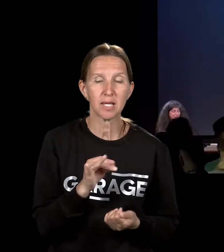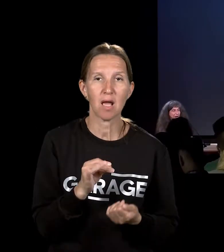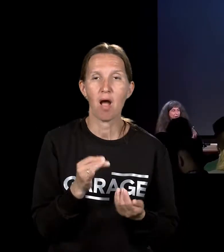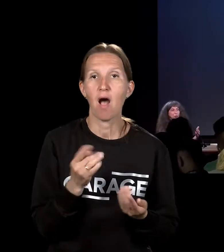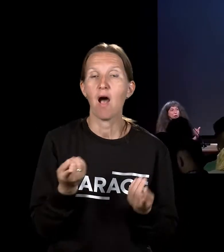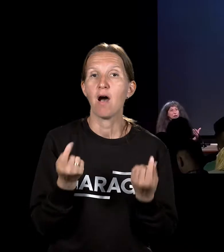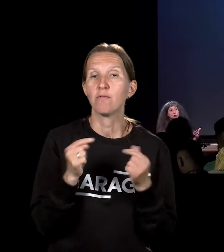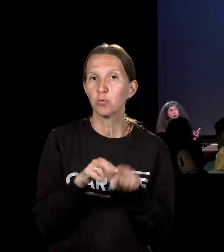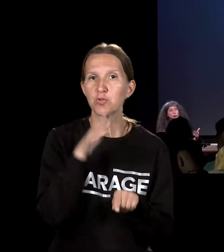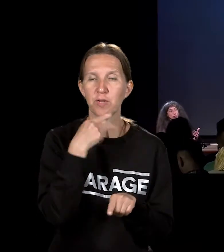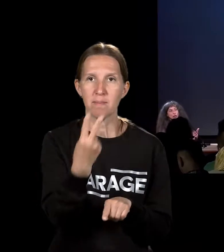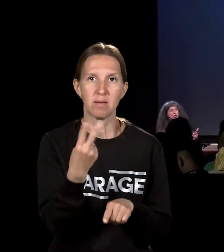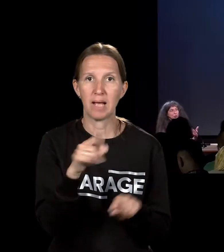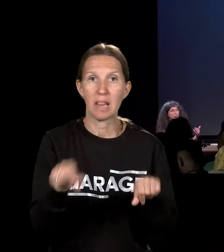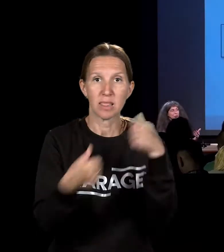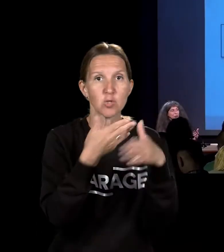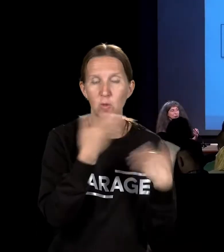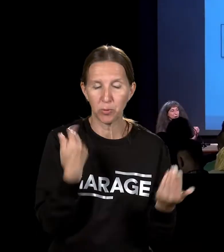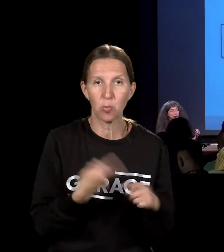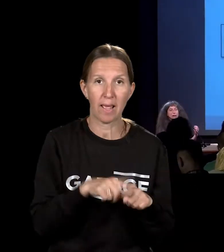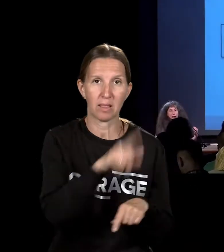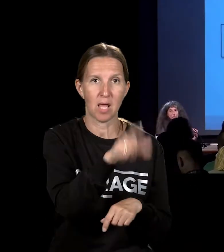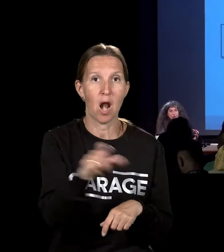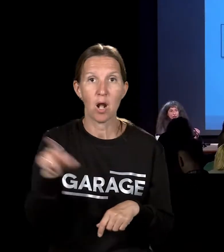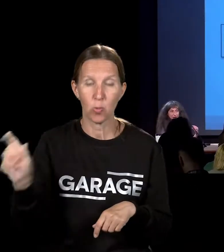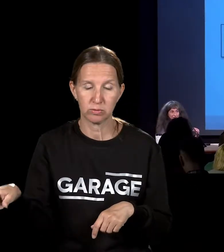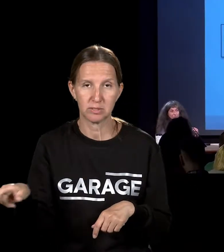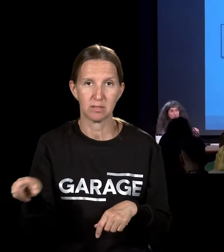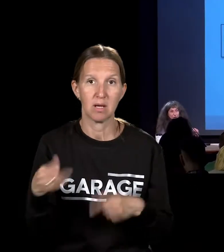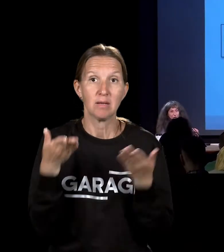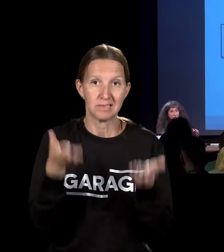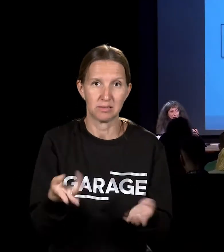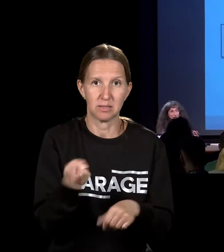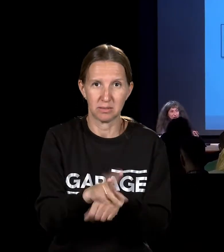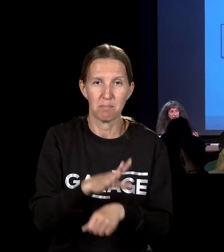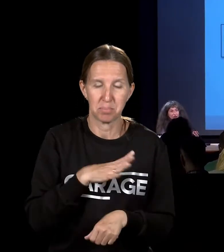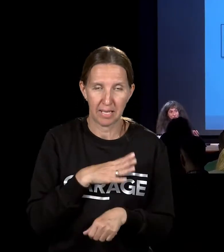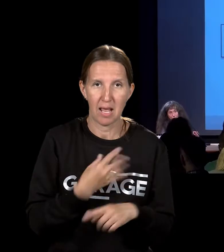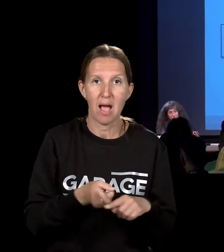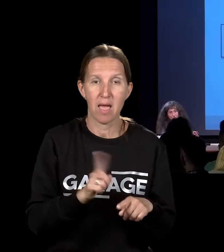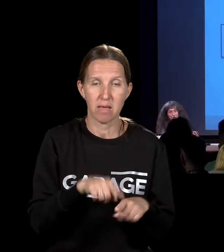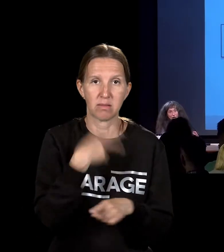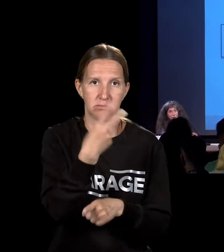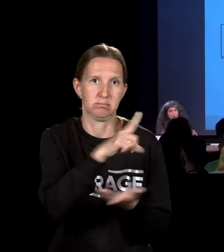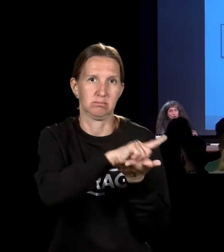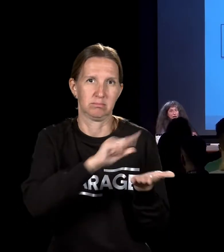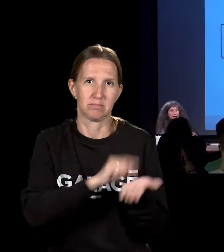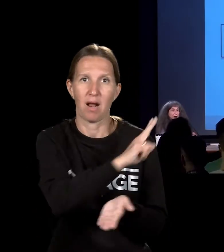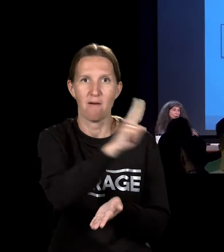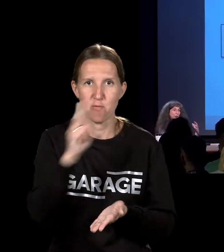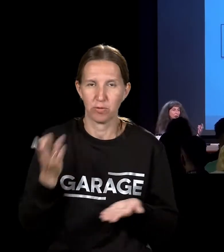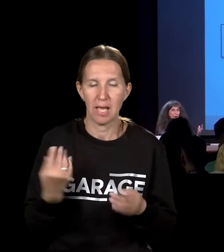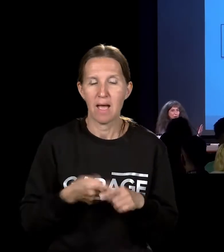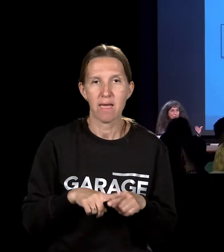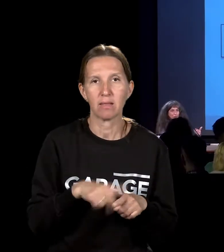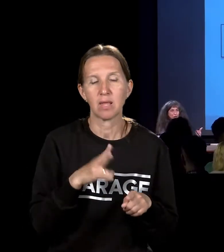анонимность их от того, что это не скульптура, что это люди, которые, несомненно, здесь были, что это сделано с кого-то, что это не